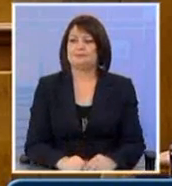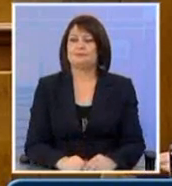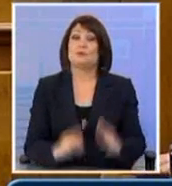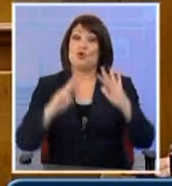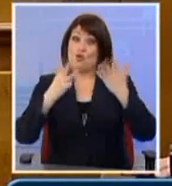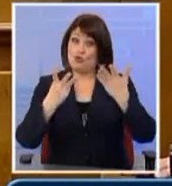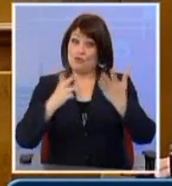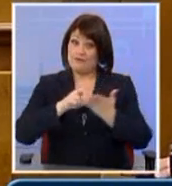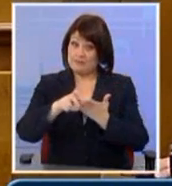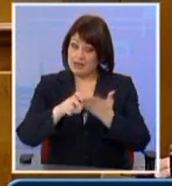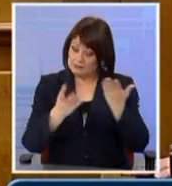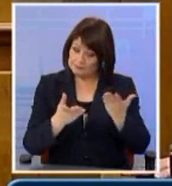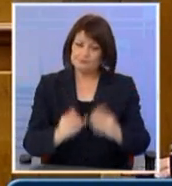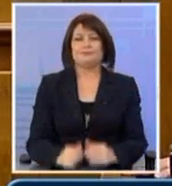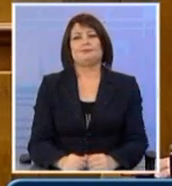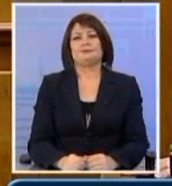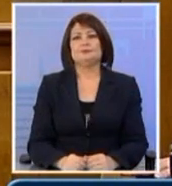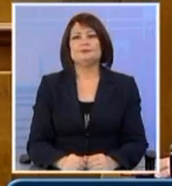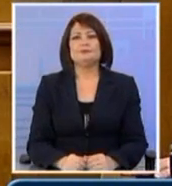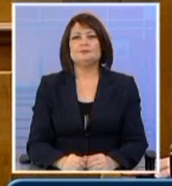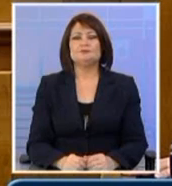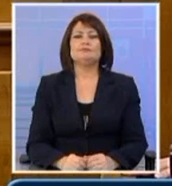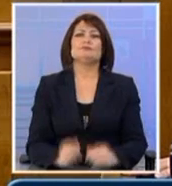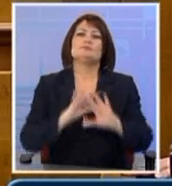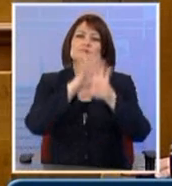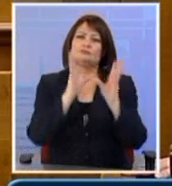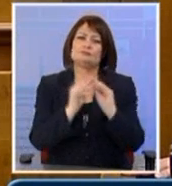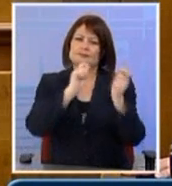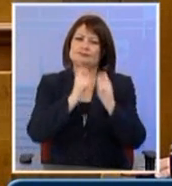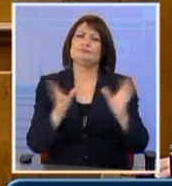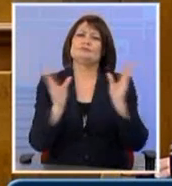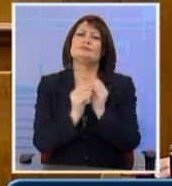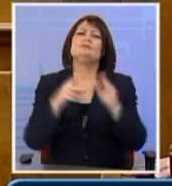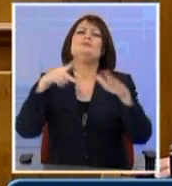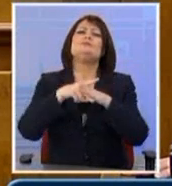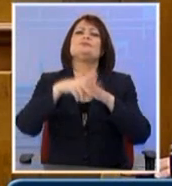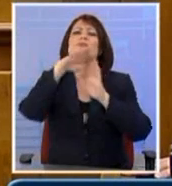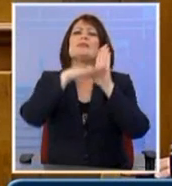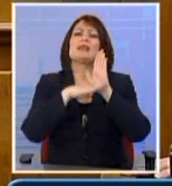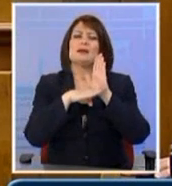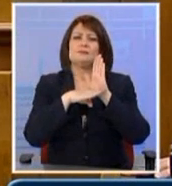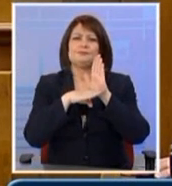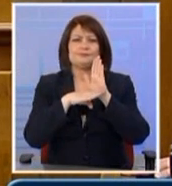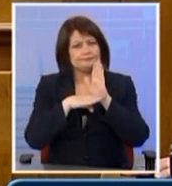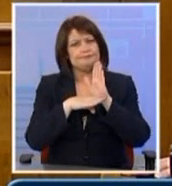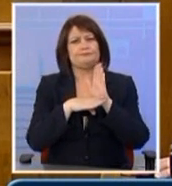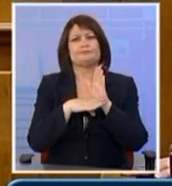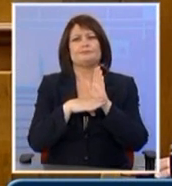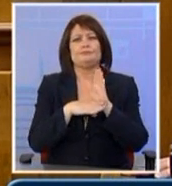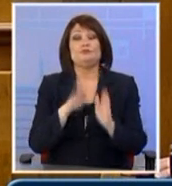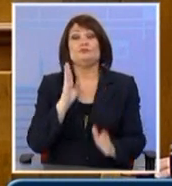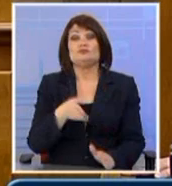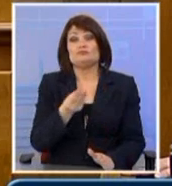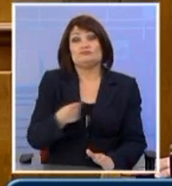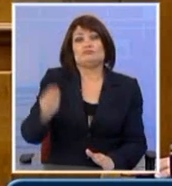8ο βήμα, η ολοκλήρωση των αλλαγών στο τραπεζικό σύστημα. Η ανάκτηση όσο γίνεται